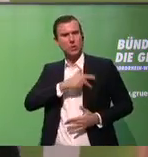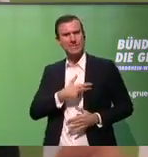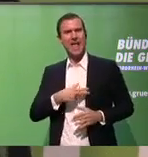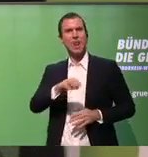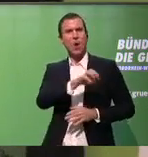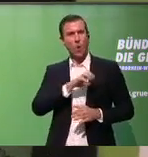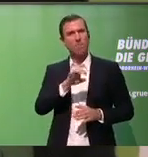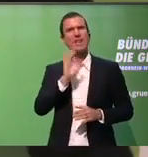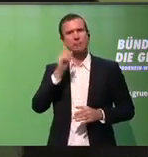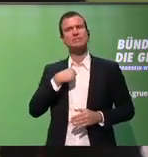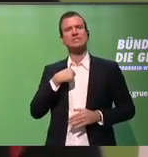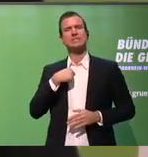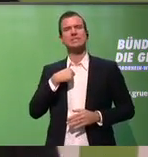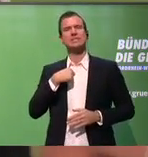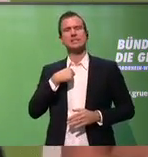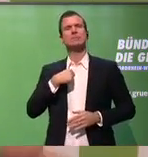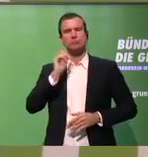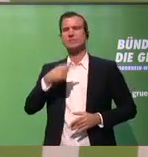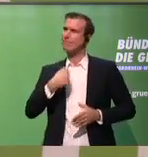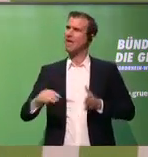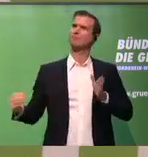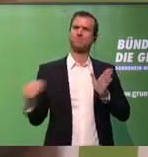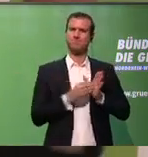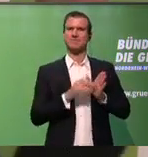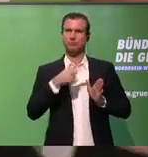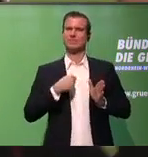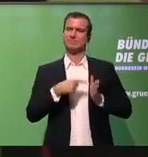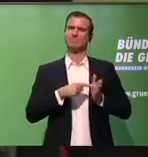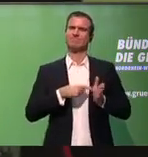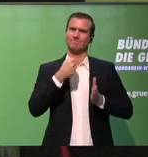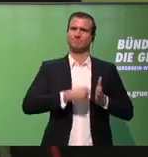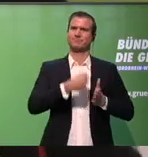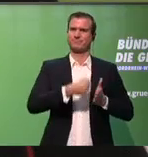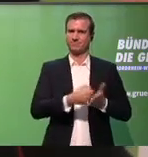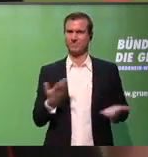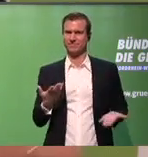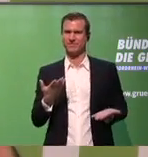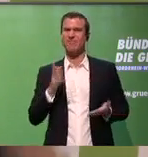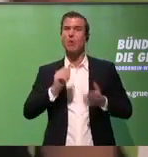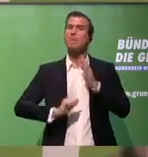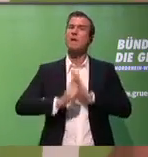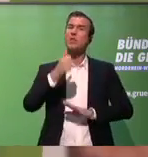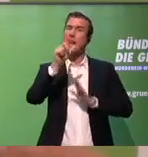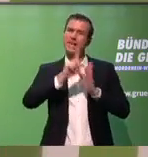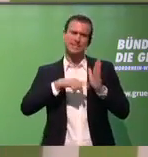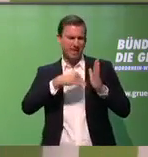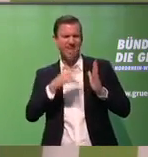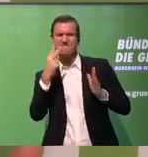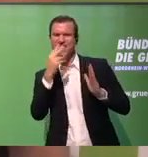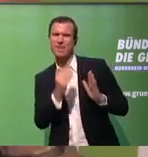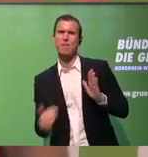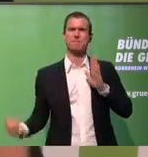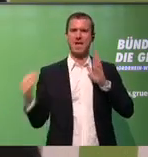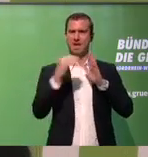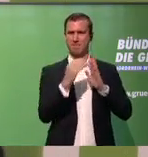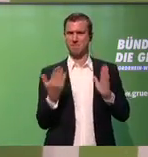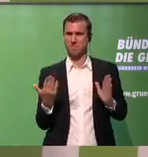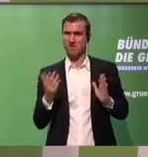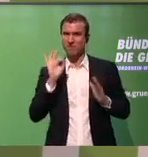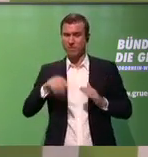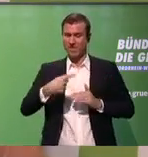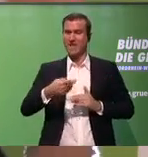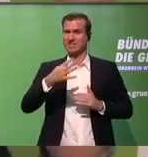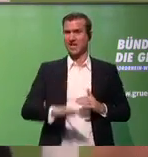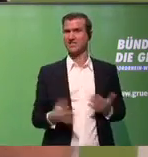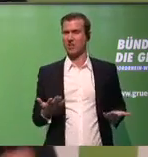auf die grünen Fahnen schreiben, aber genauso gut müssen wir es dann auf die Prioritätenliste ganz nach oben setzen in der nächsten